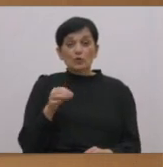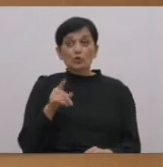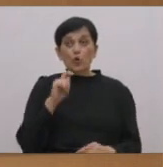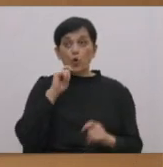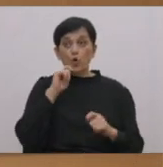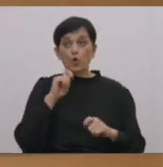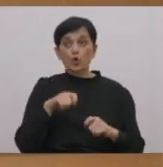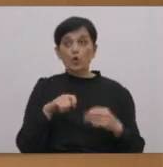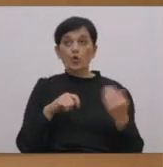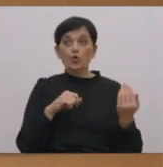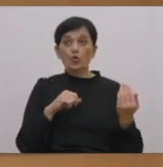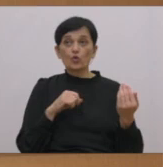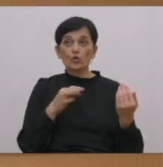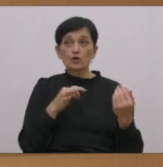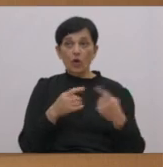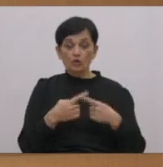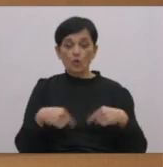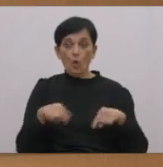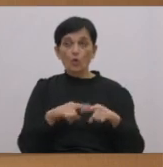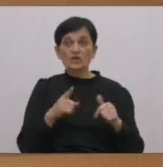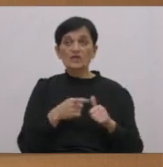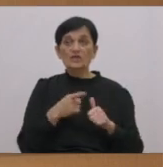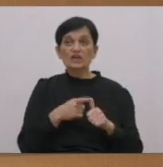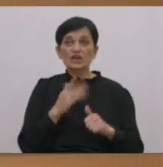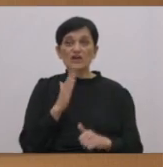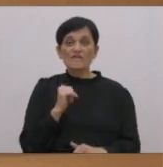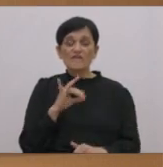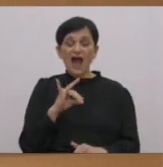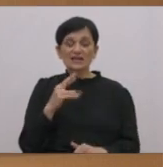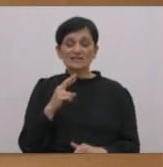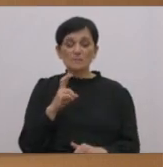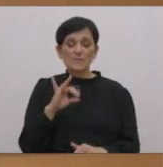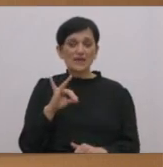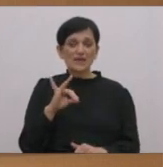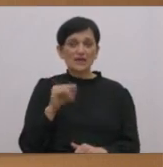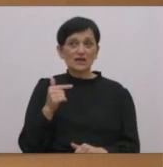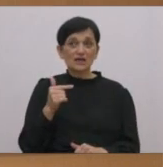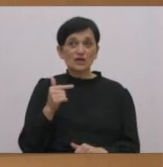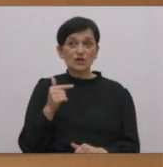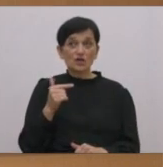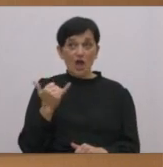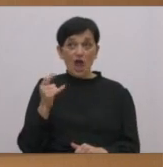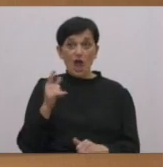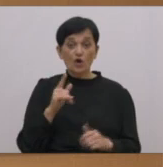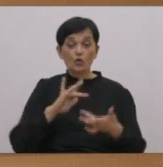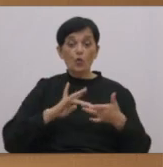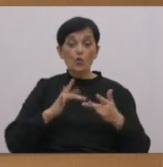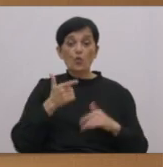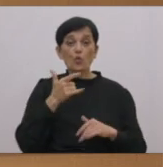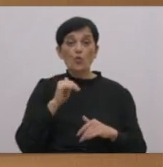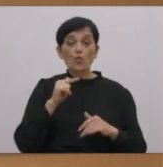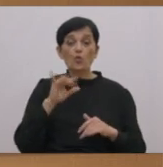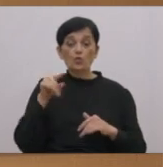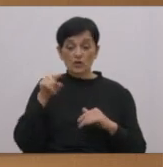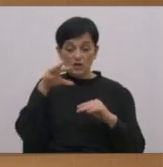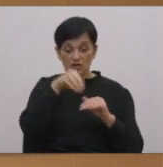უკრაინული ორგანიზაცია, რომელსაც ჰქვია WhiteBT. და შედით ახლა Google-ში და ნახეთ,